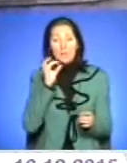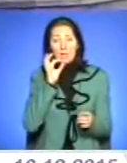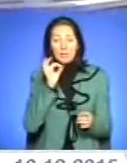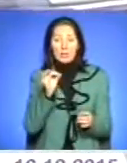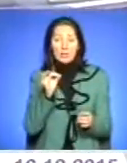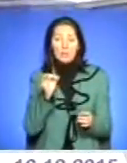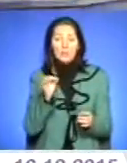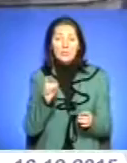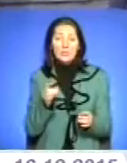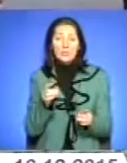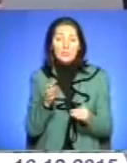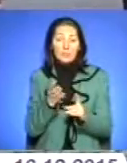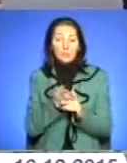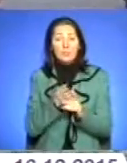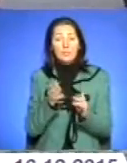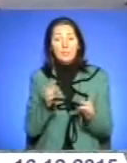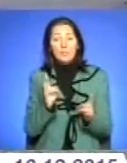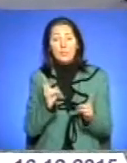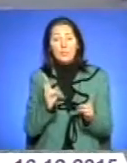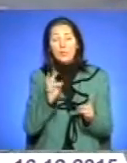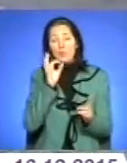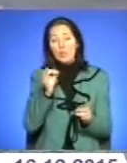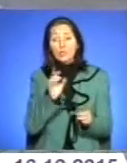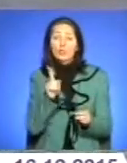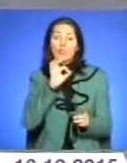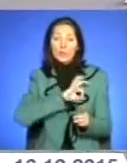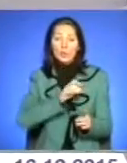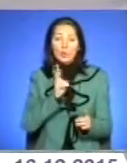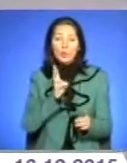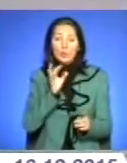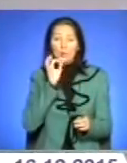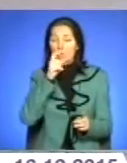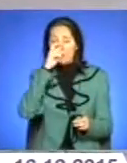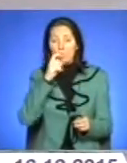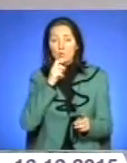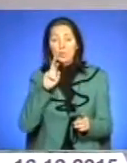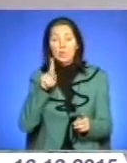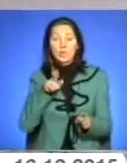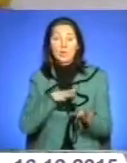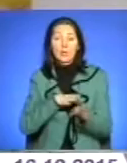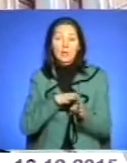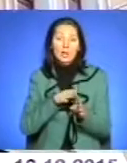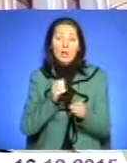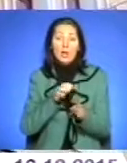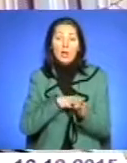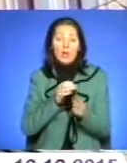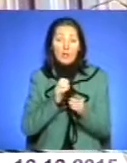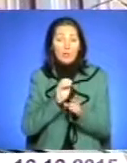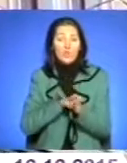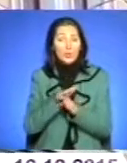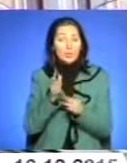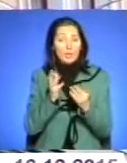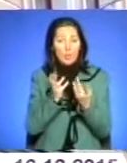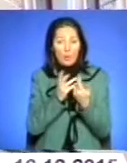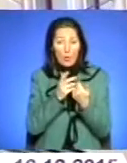пільг оцінюють по-різному. Хтось каже, що йому вигідно, хтось взагалі не розуміє, як здійснюється нарахування, а більшість вважають,